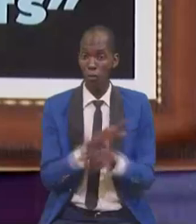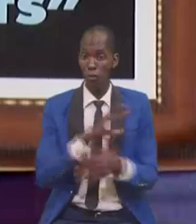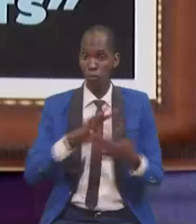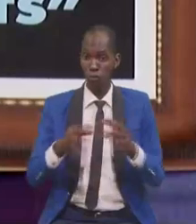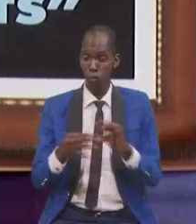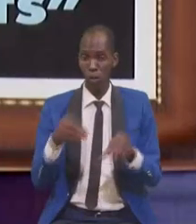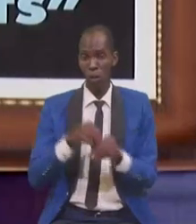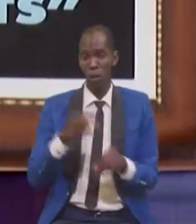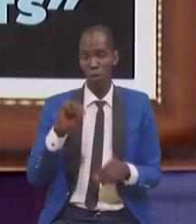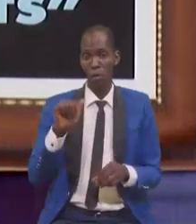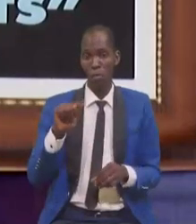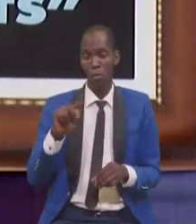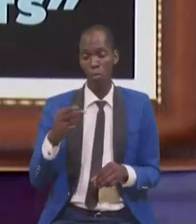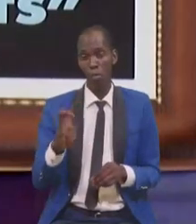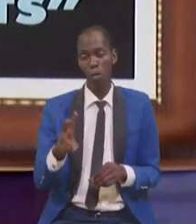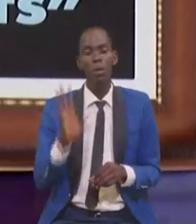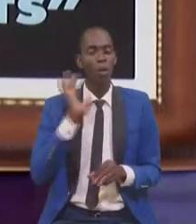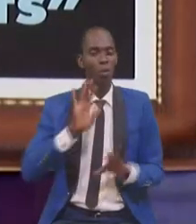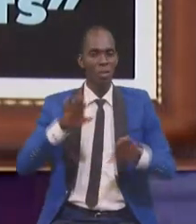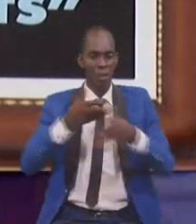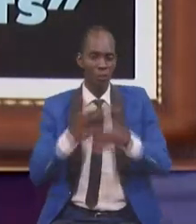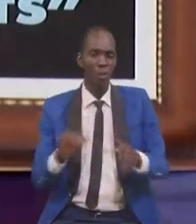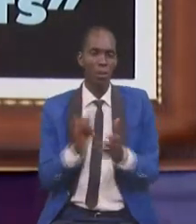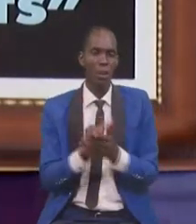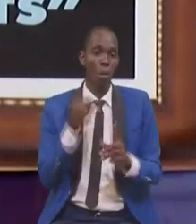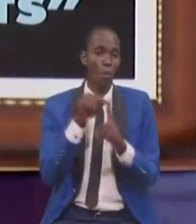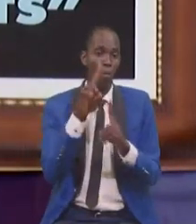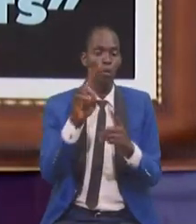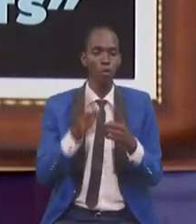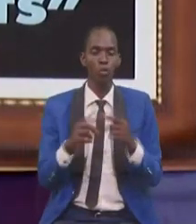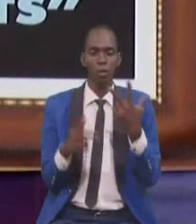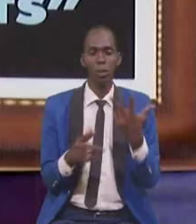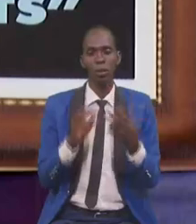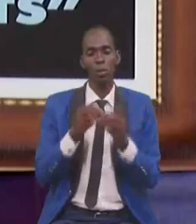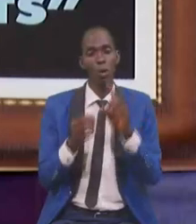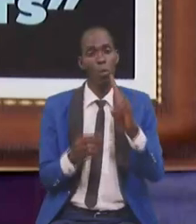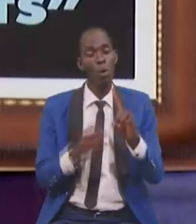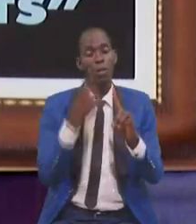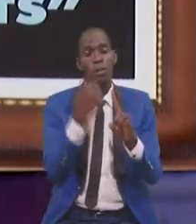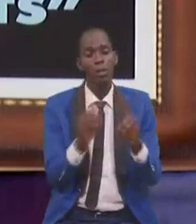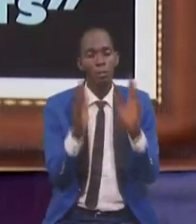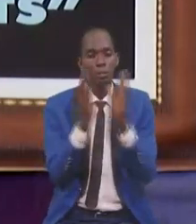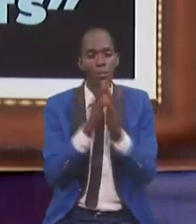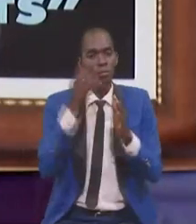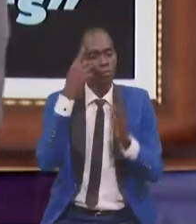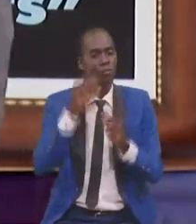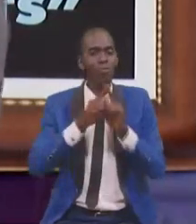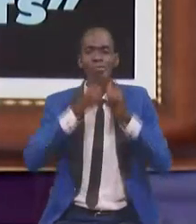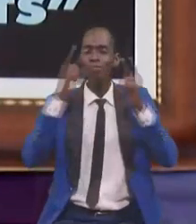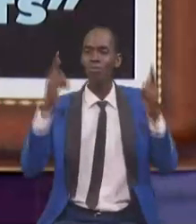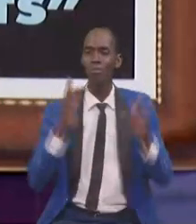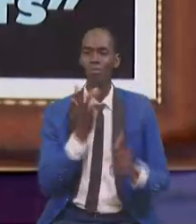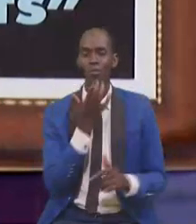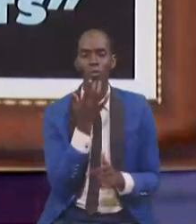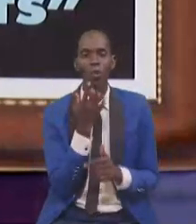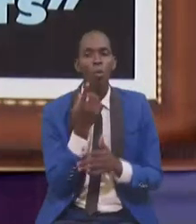je vais diviser ceci en petit sous-titre 1. La prière pour la grande faveur. La prière pour la grande